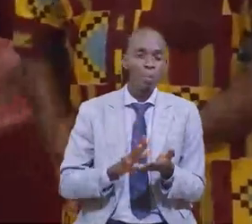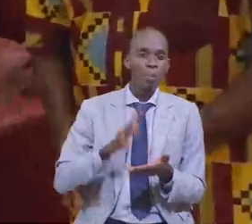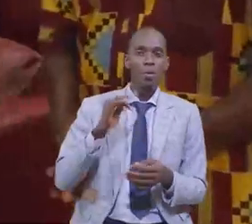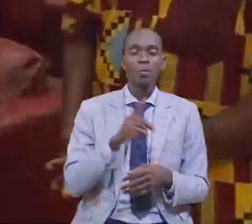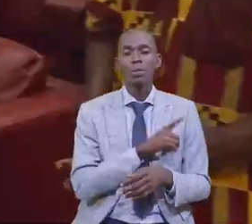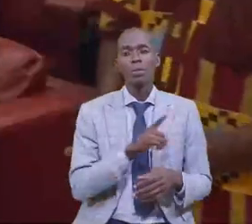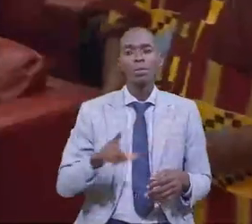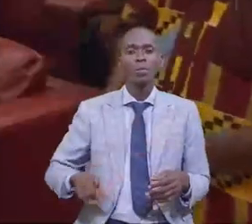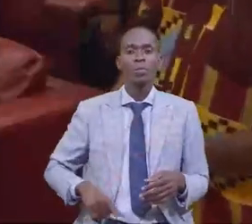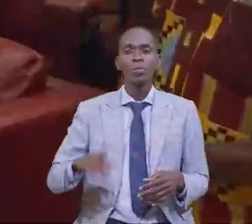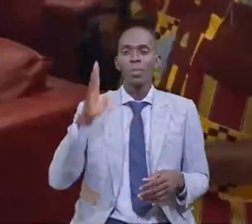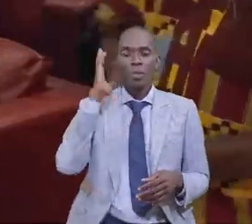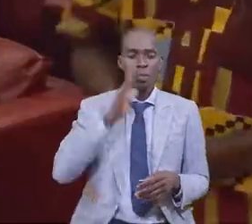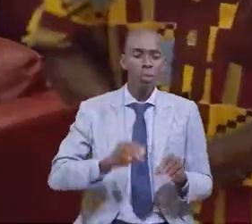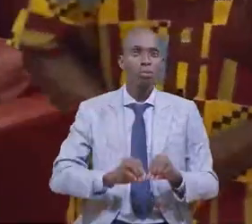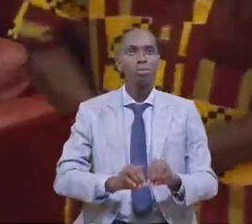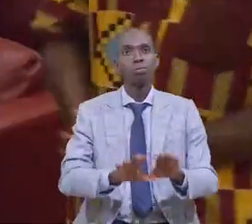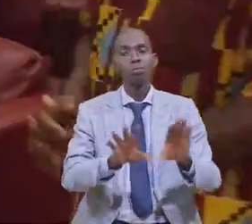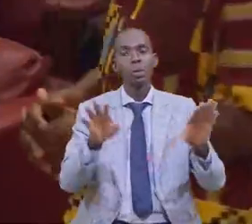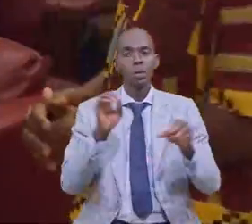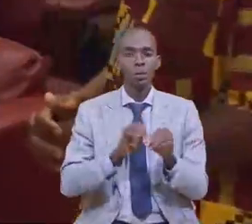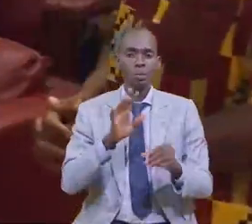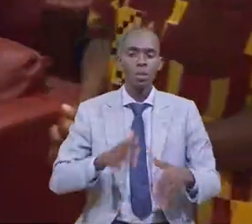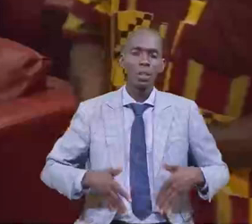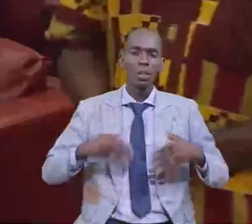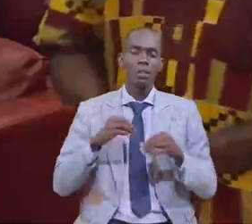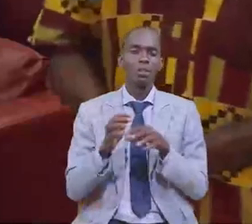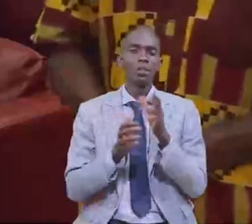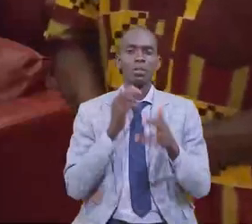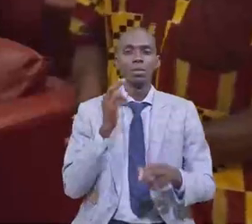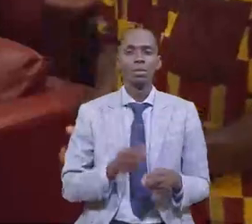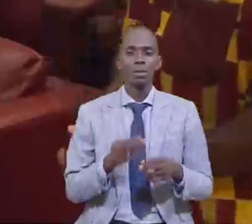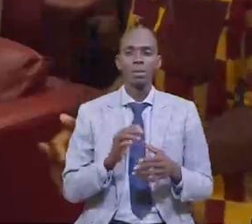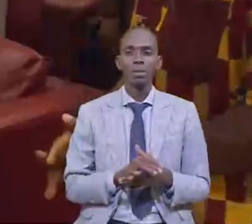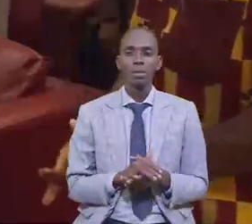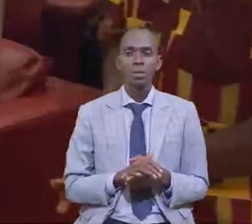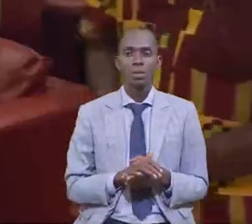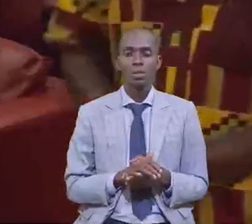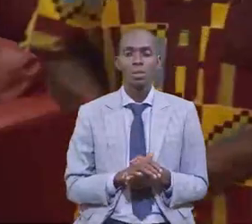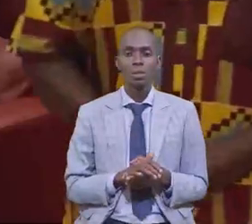La gloire du Seigneur va briller dans votre vie.